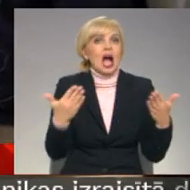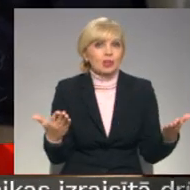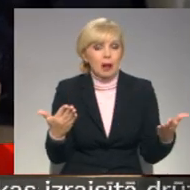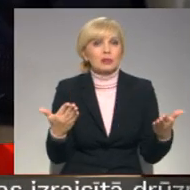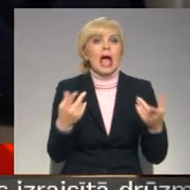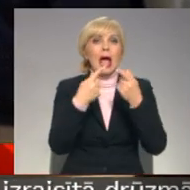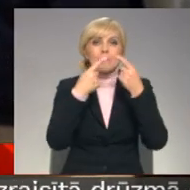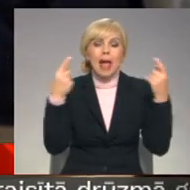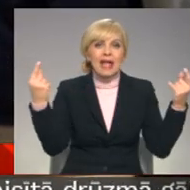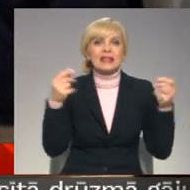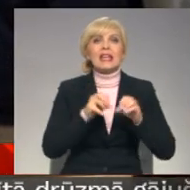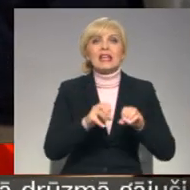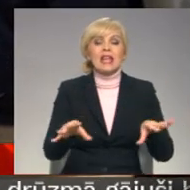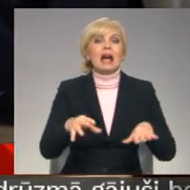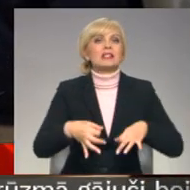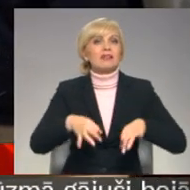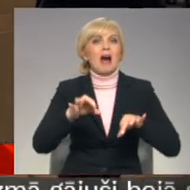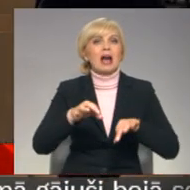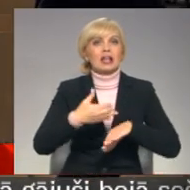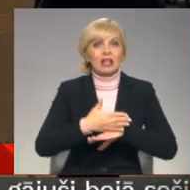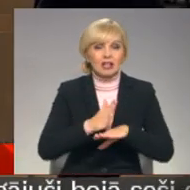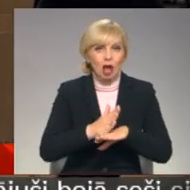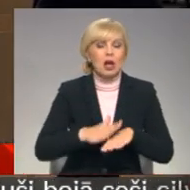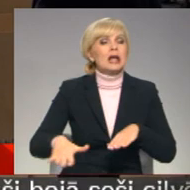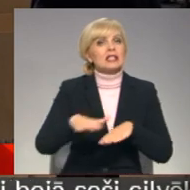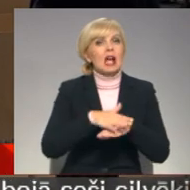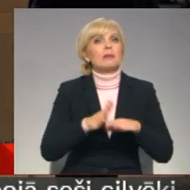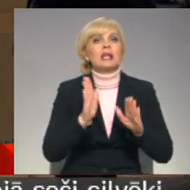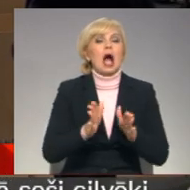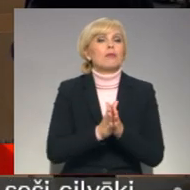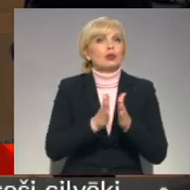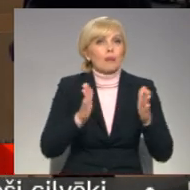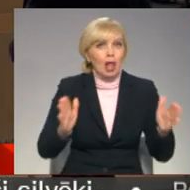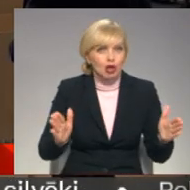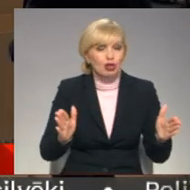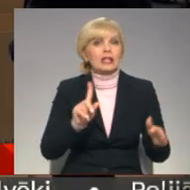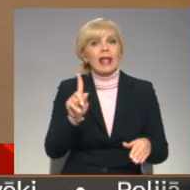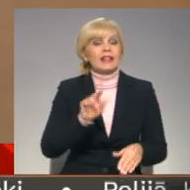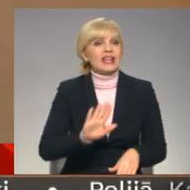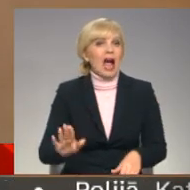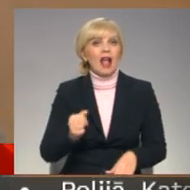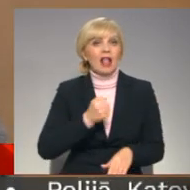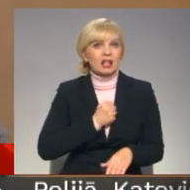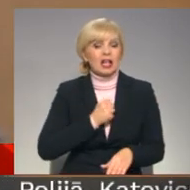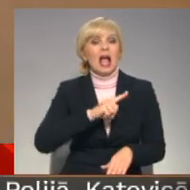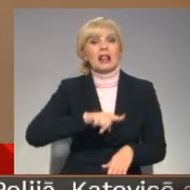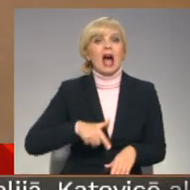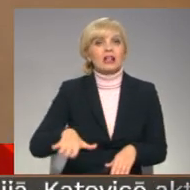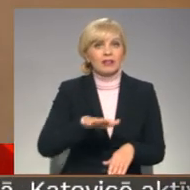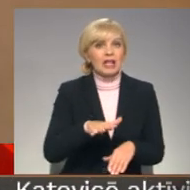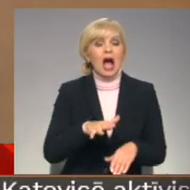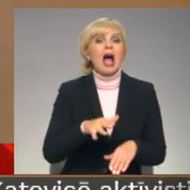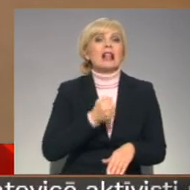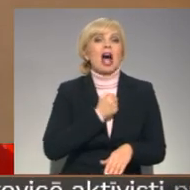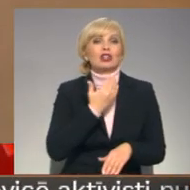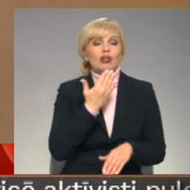ir vissvarīgākā tā daļa. Noteikti sabiedrībā plašāk ir jābūt, un ne tikai šeit Latgalē, bet arī vispār Latvijas kontekstā. Latviešu valoda ir radusies